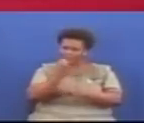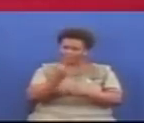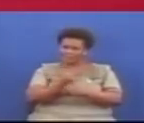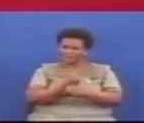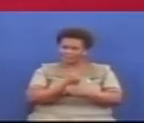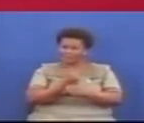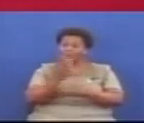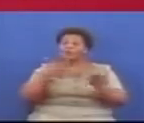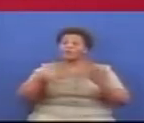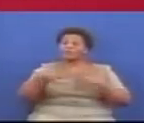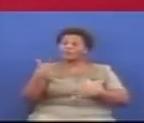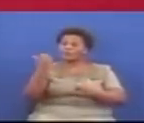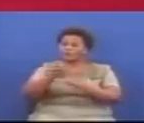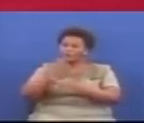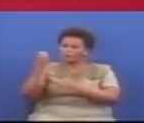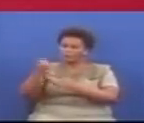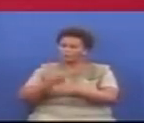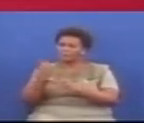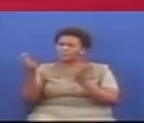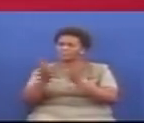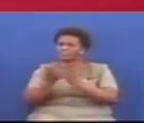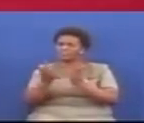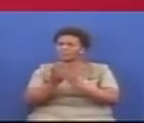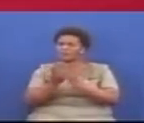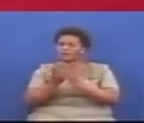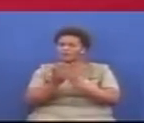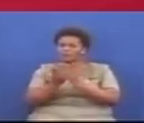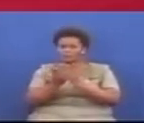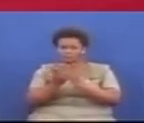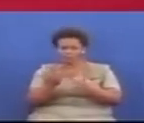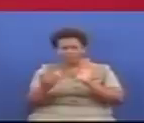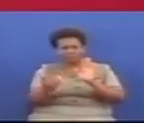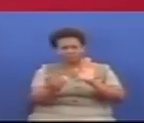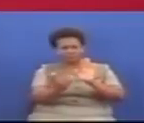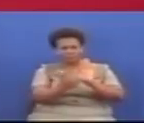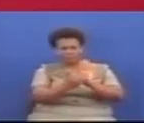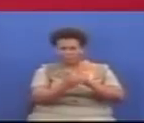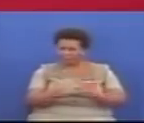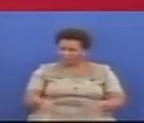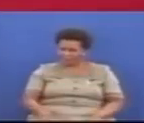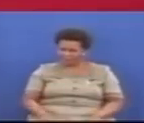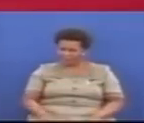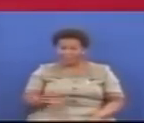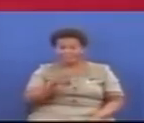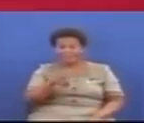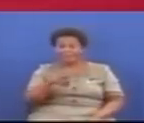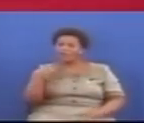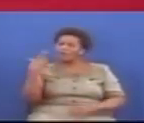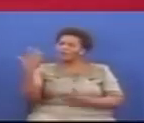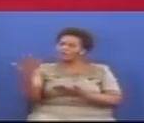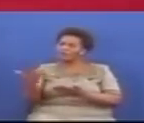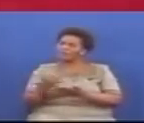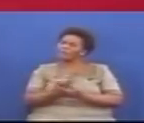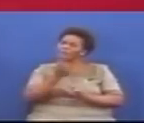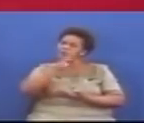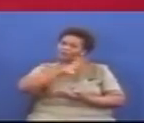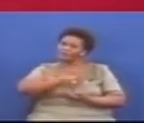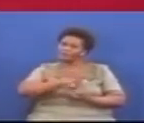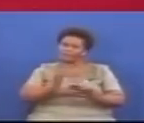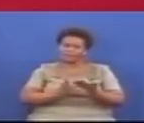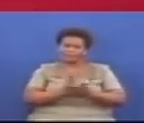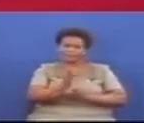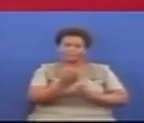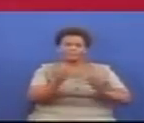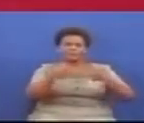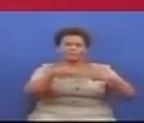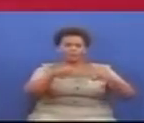wanapaswa kufanya kazi zao kwa mujibu wa sheria ya kujipatia riziki ambazo zimeruhusiwa kisheria na shughuli za kihalali. Sasa kama kuna watu ambao wanatumia